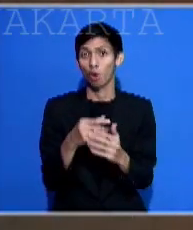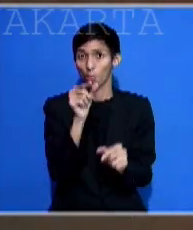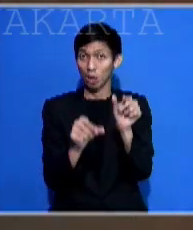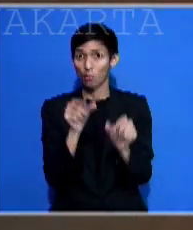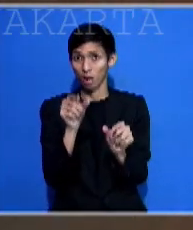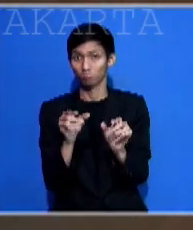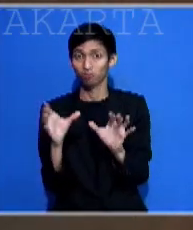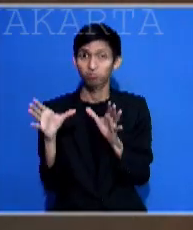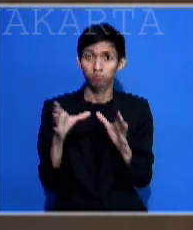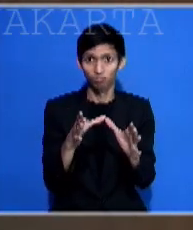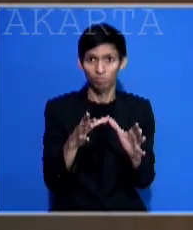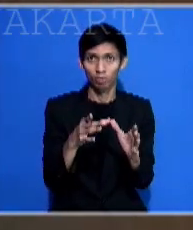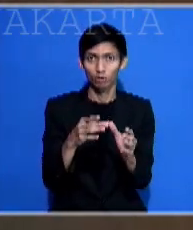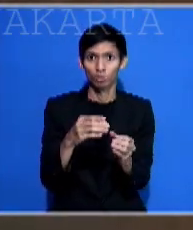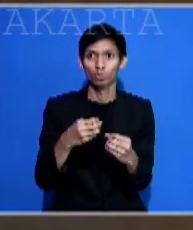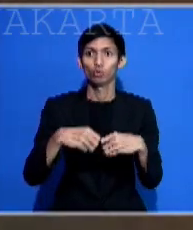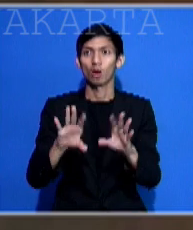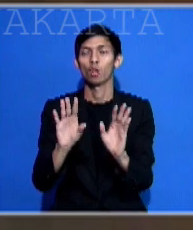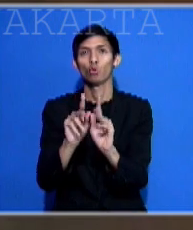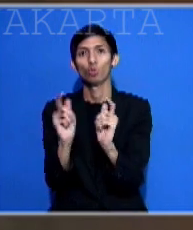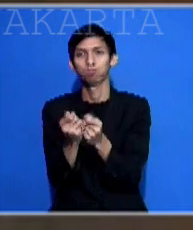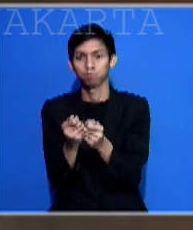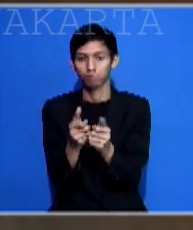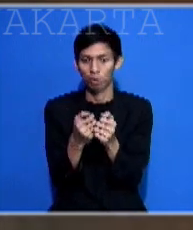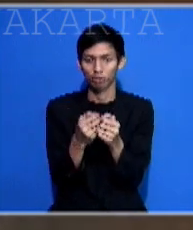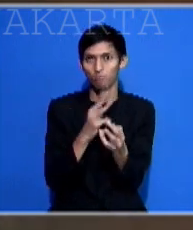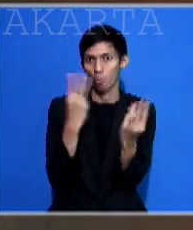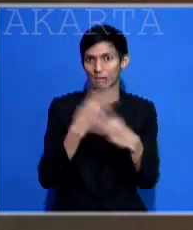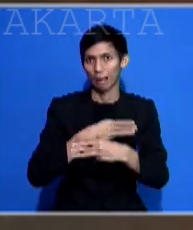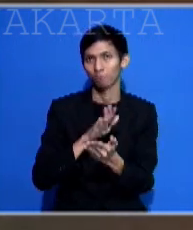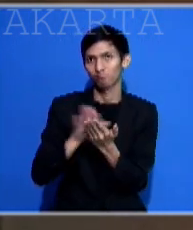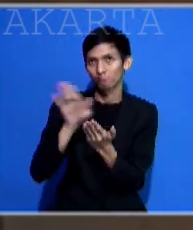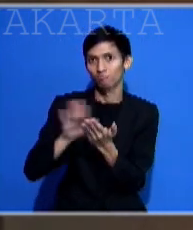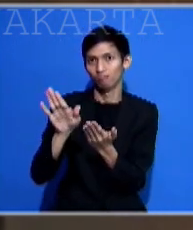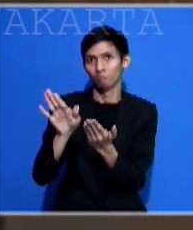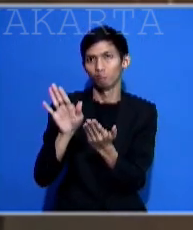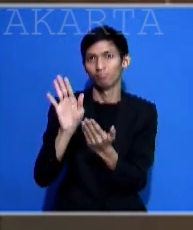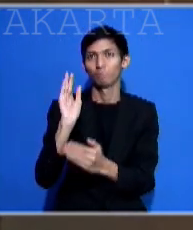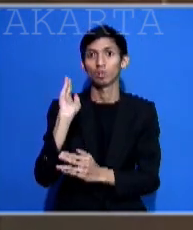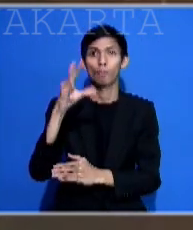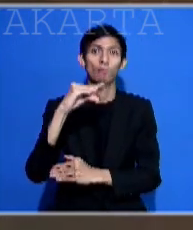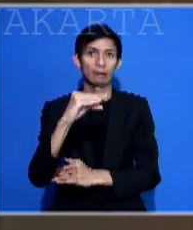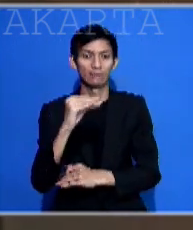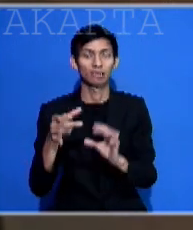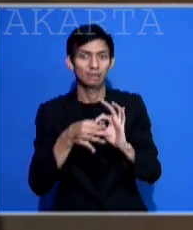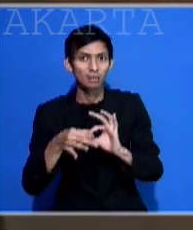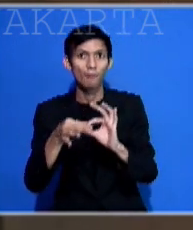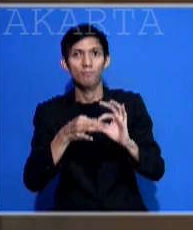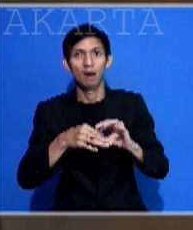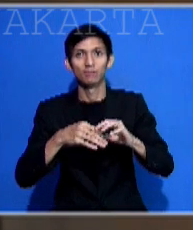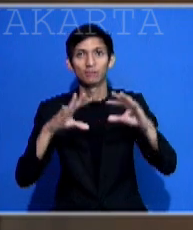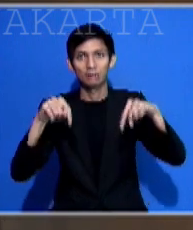share ke grup RW besok pagi gotongroyong untuk bapak